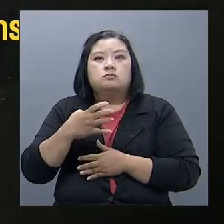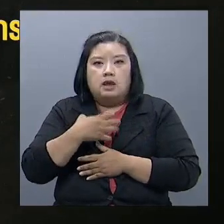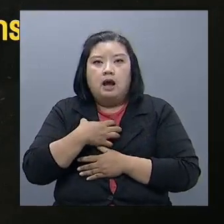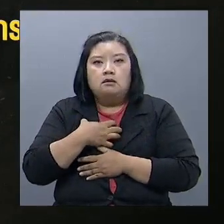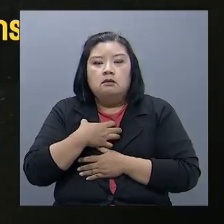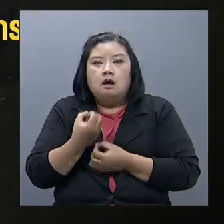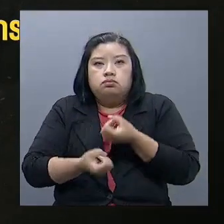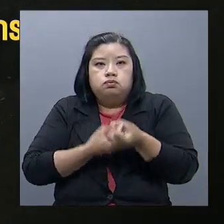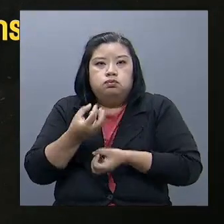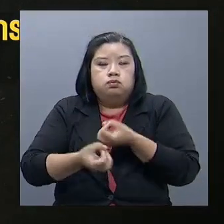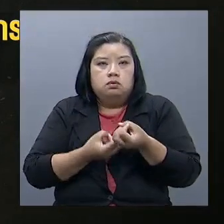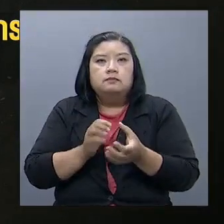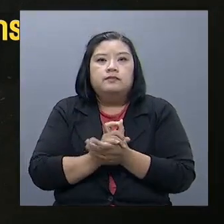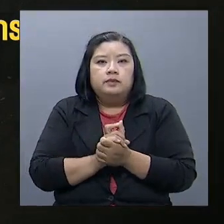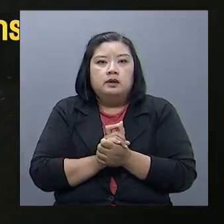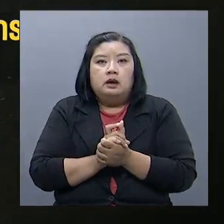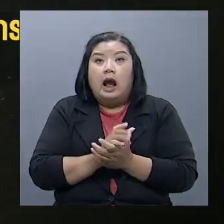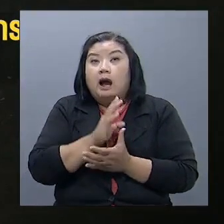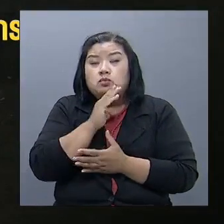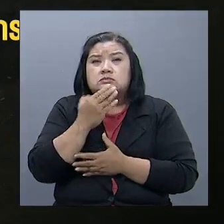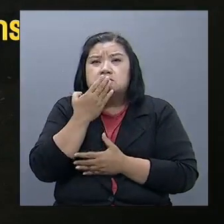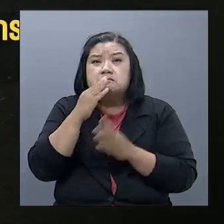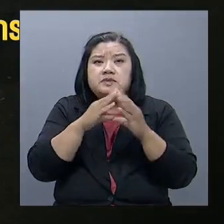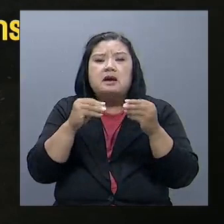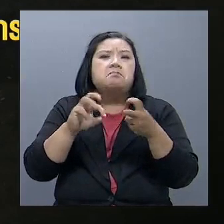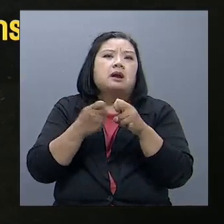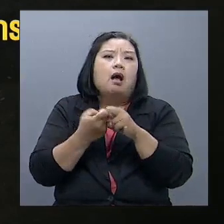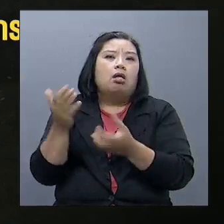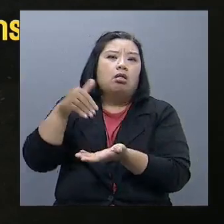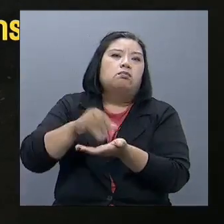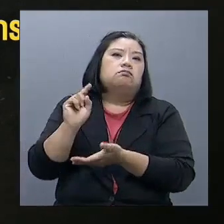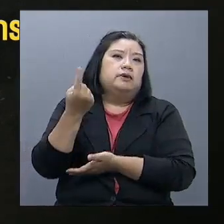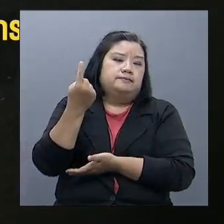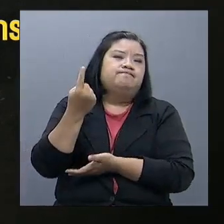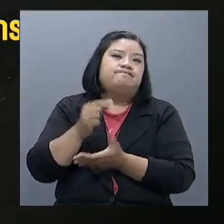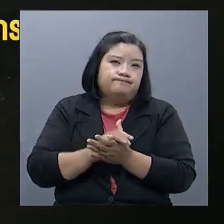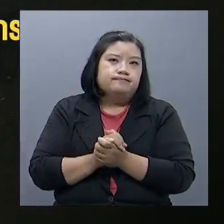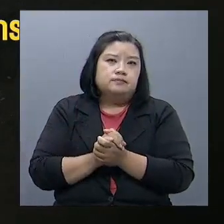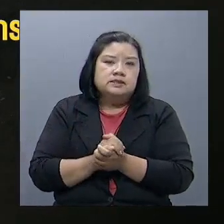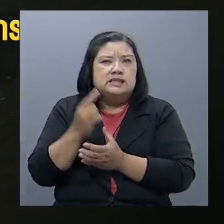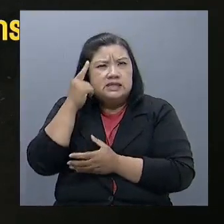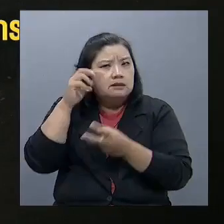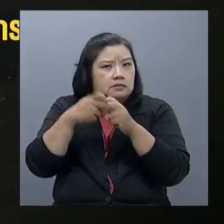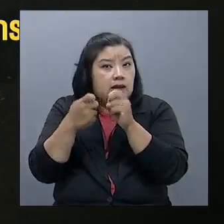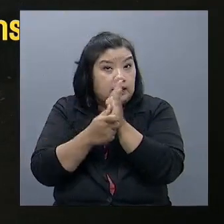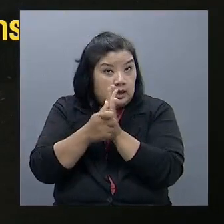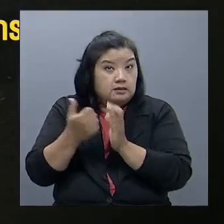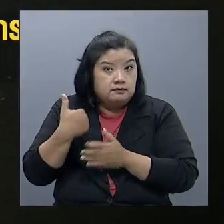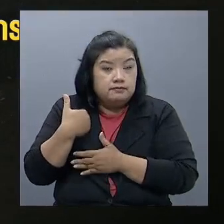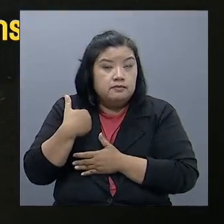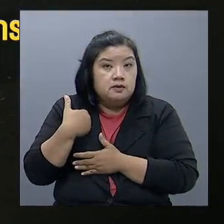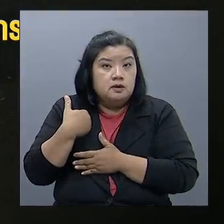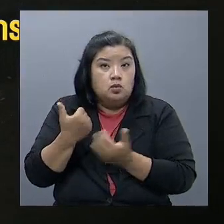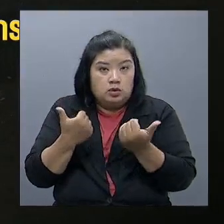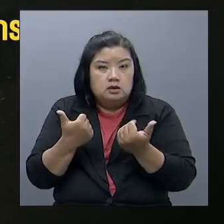็ คือถ้าเรื่องนี้มันเงียบมาไหลมันก็ผุดกลับน้ำมันนั่นแหละครับ ค่ะแล้วเชื่อว่าจะสามารถดำเนินการกับเรื่องนี้ได้อย่างจริงจังไหมในเมื่อมีว่า